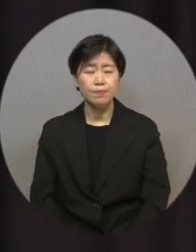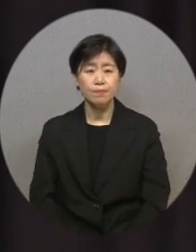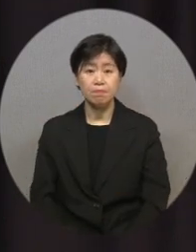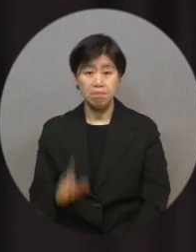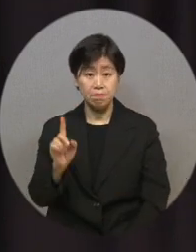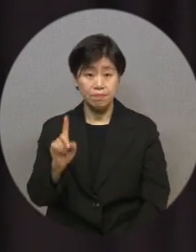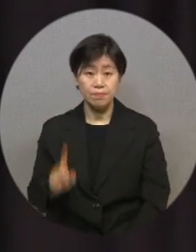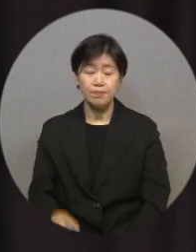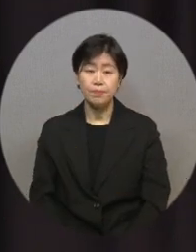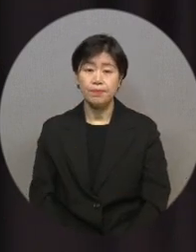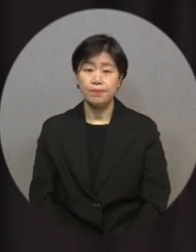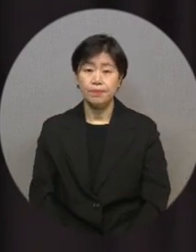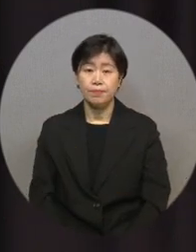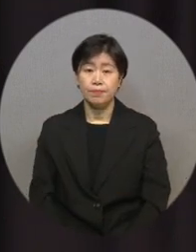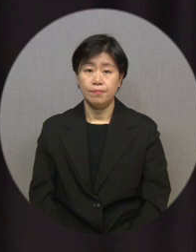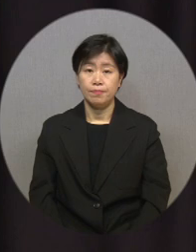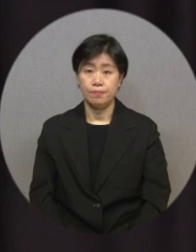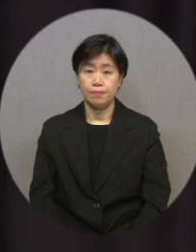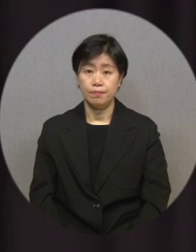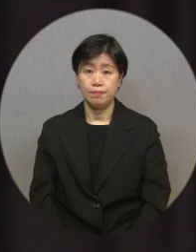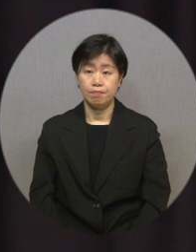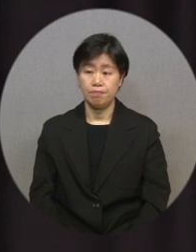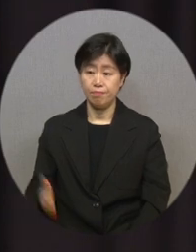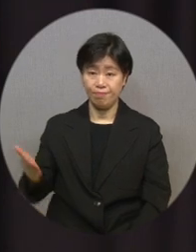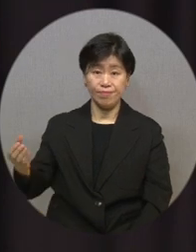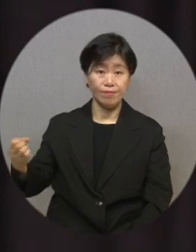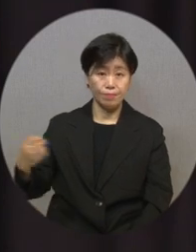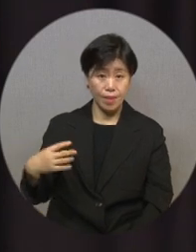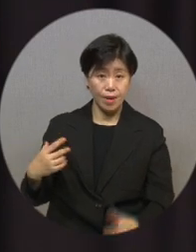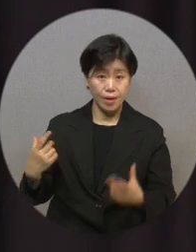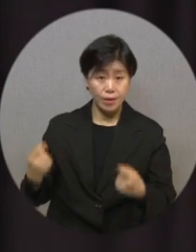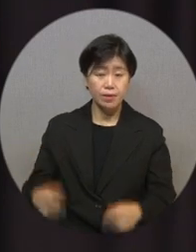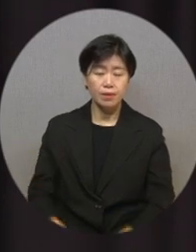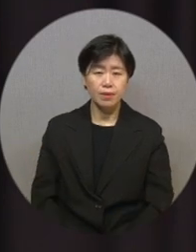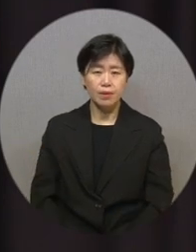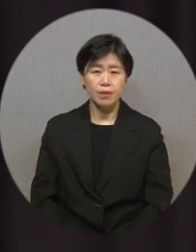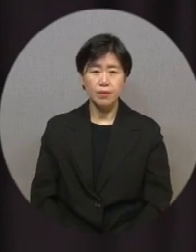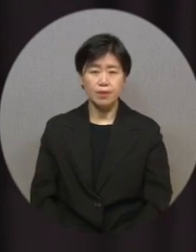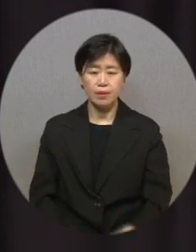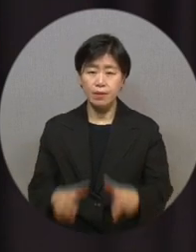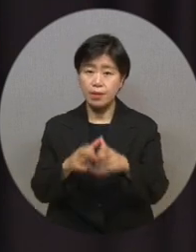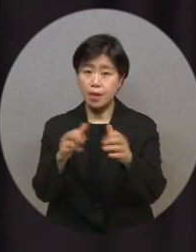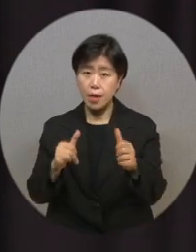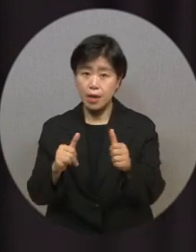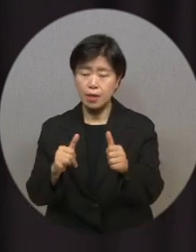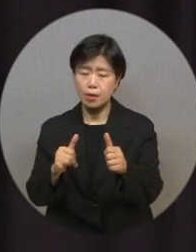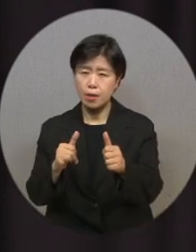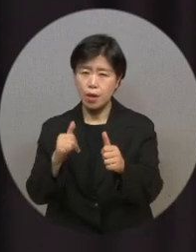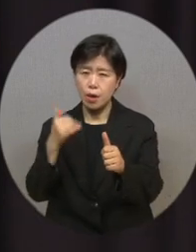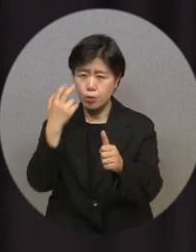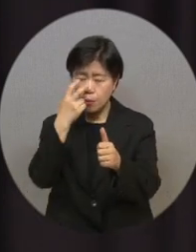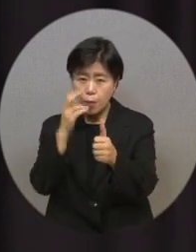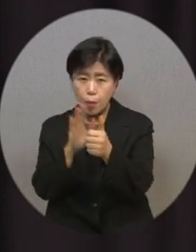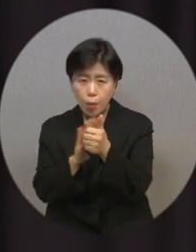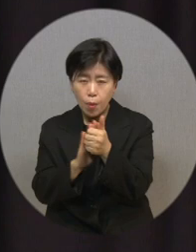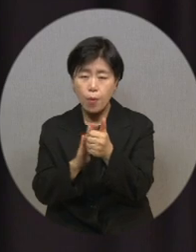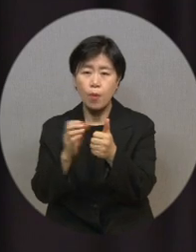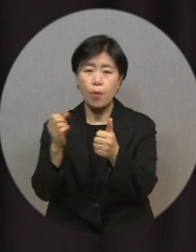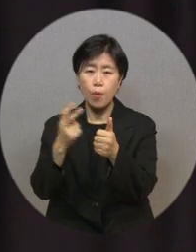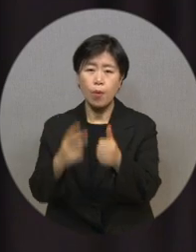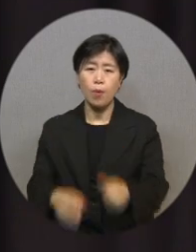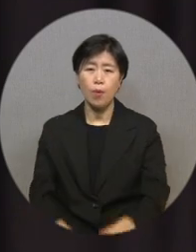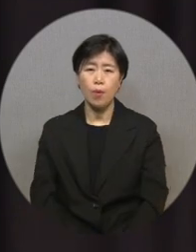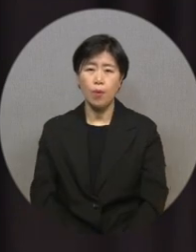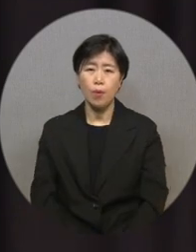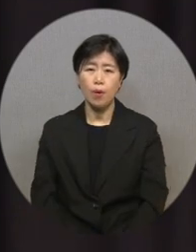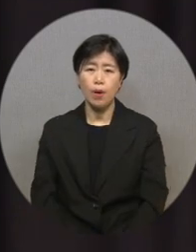그러니까는 어 아까 이제 그 돌봄이나 또 이제 그 장애인 분이 한 분이 고용이 되면 특히 이제 중중장애인